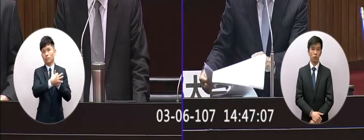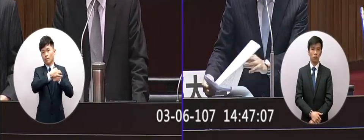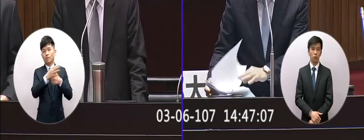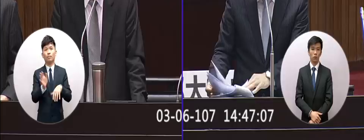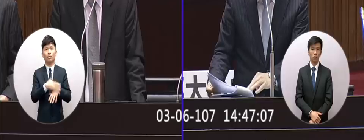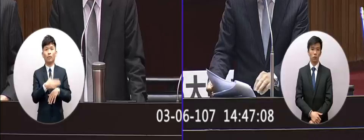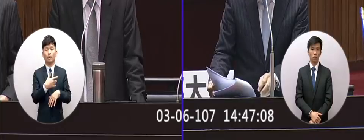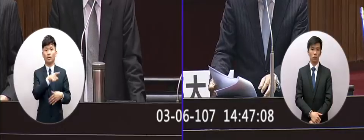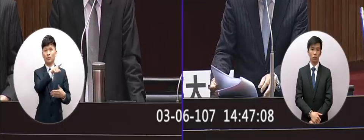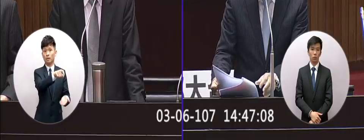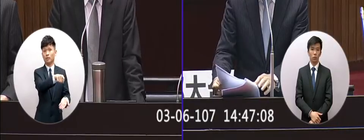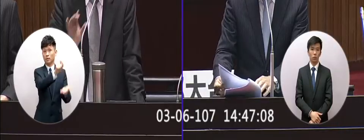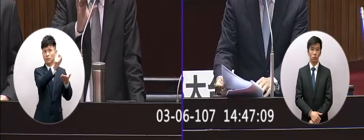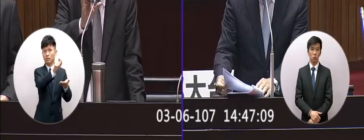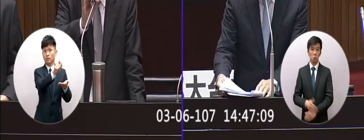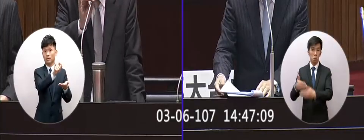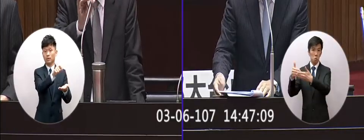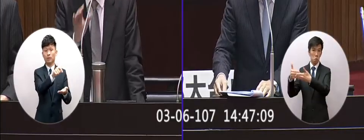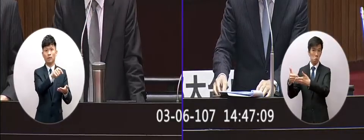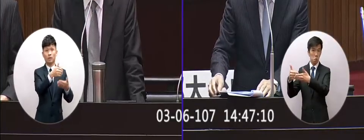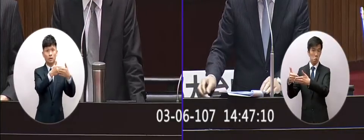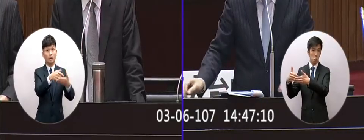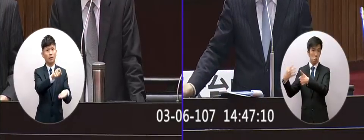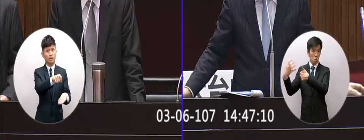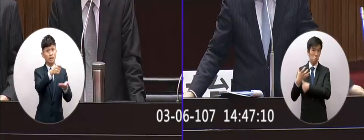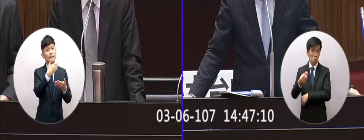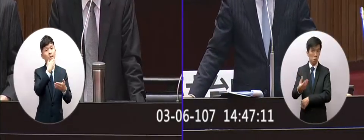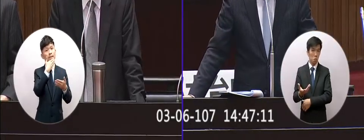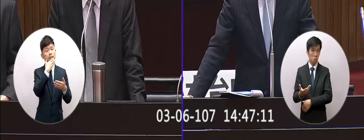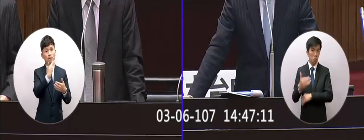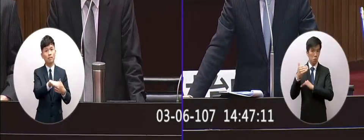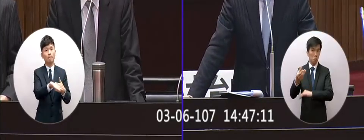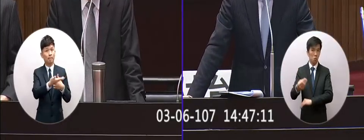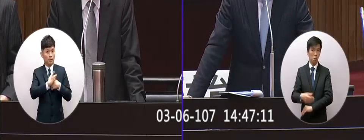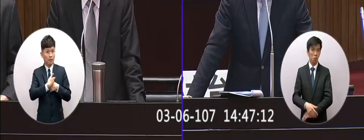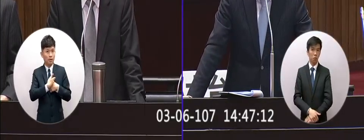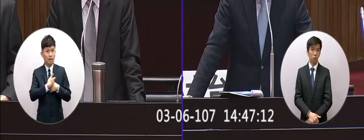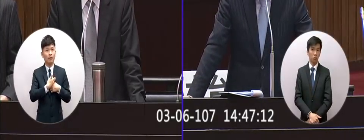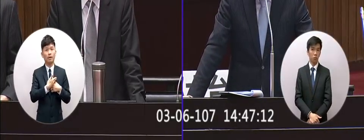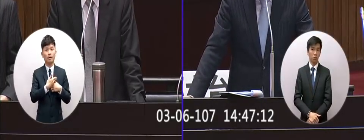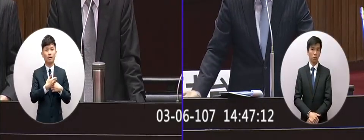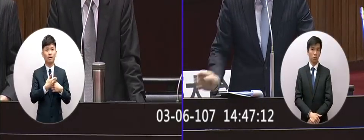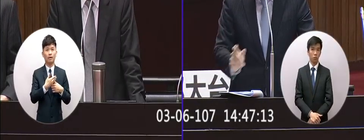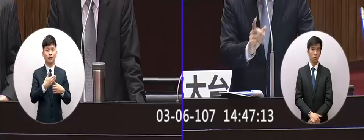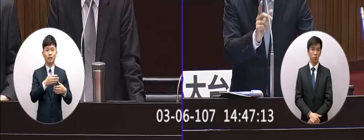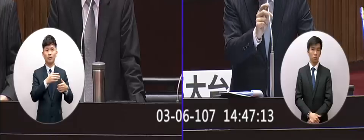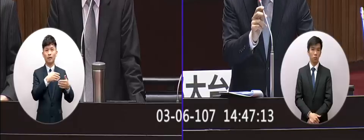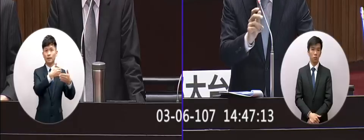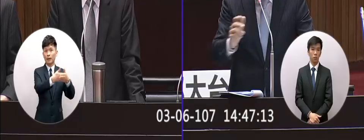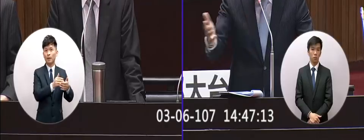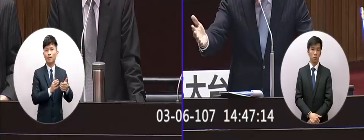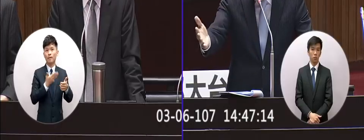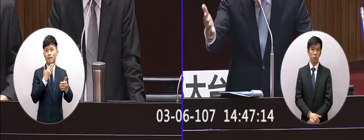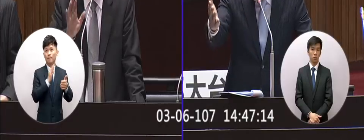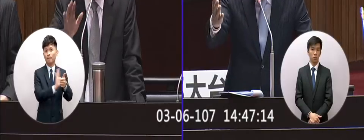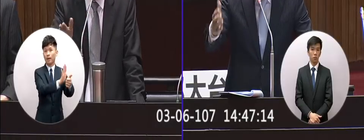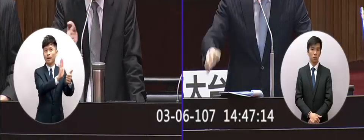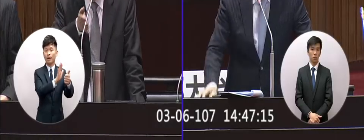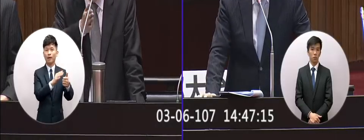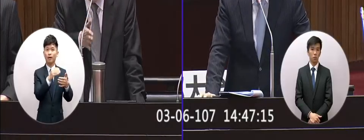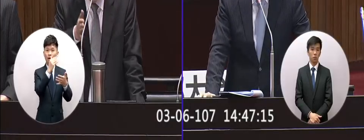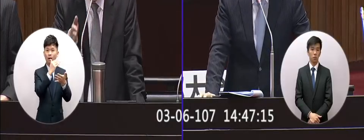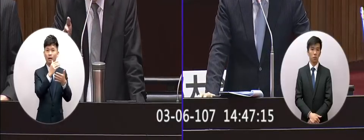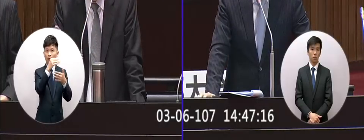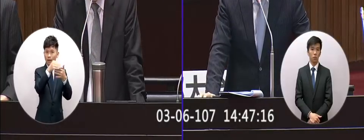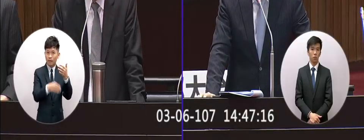提出来的， 你没有受制于中国， 他提出来的各种立台哦，就是会台立中的这个政策。 所以其实 不管几